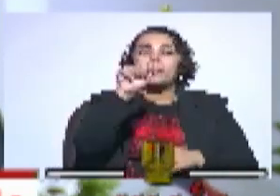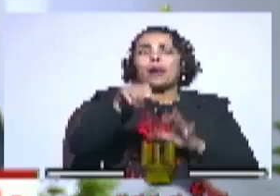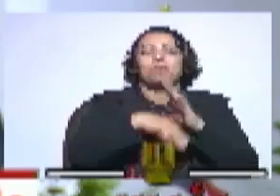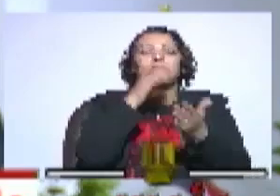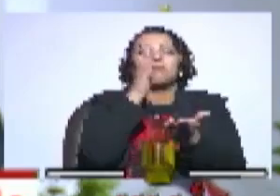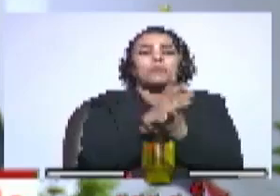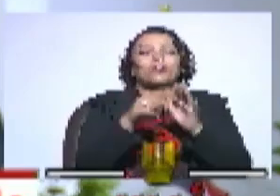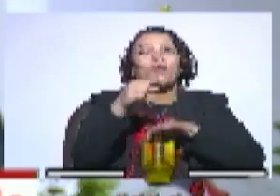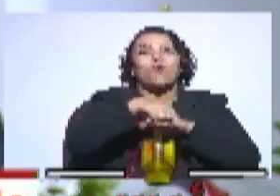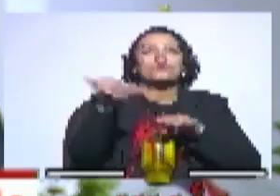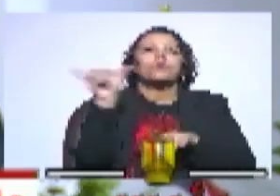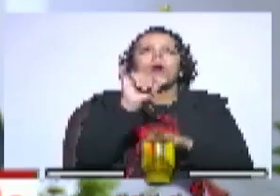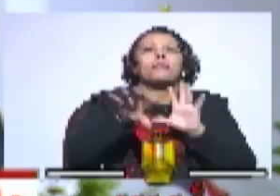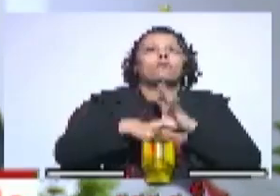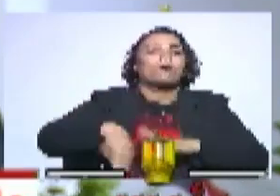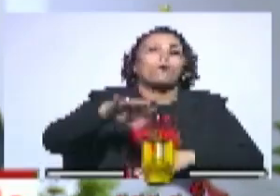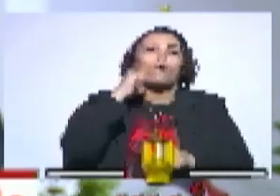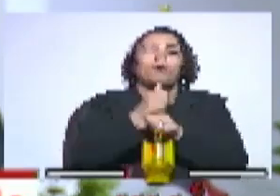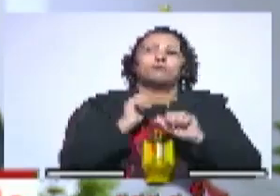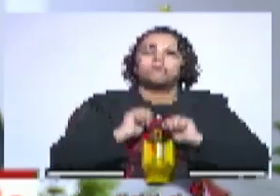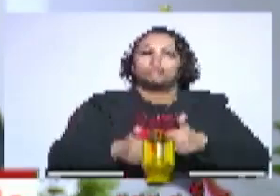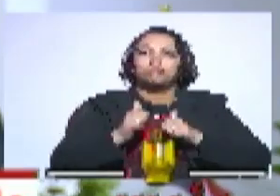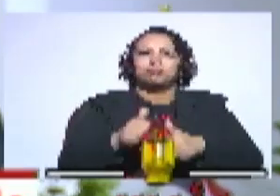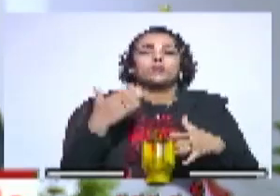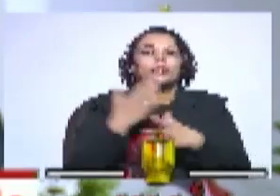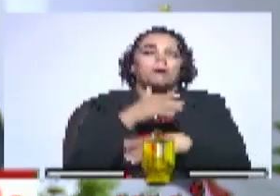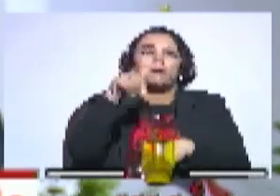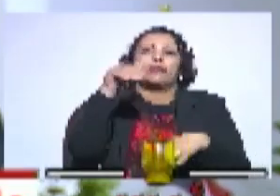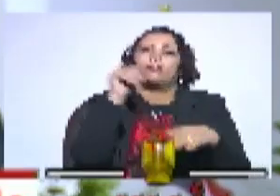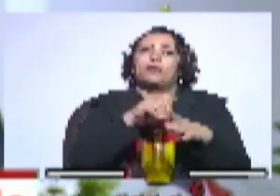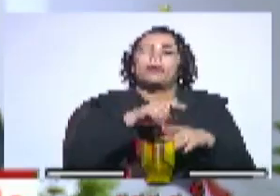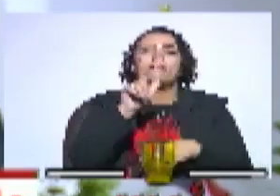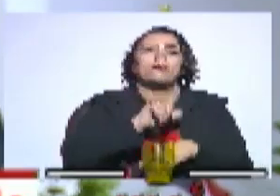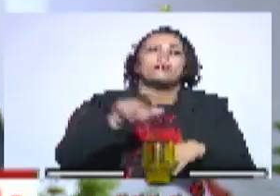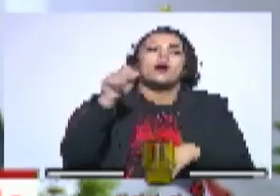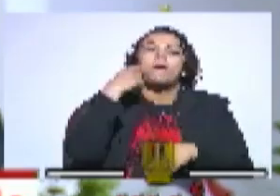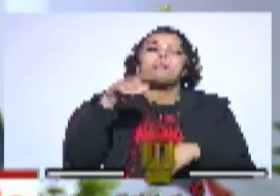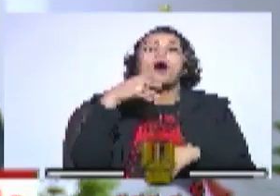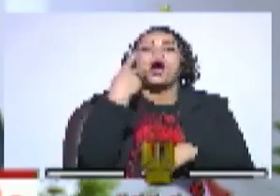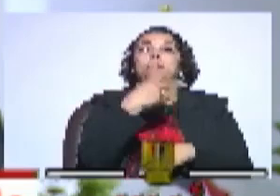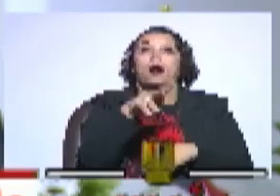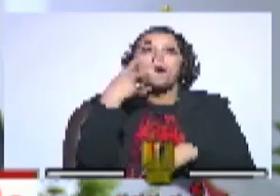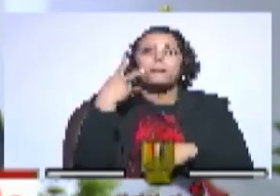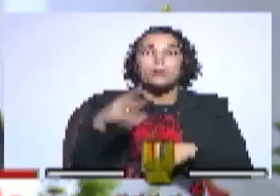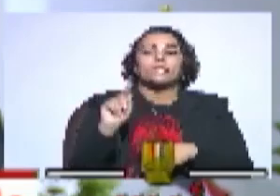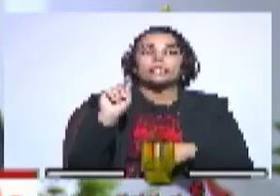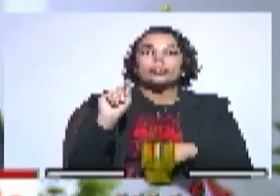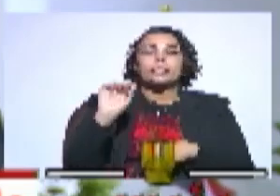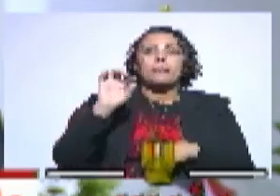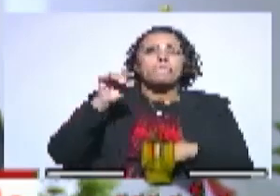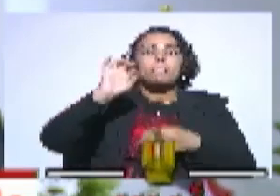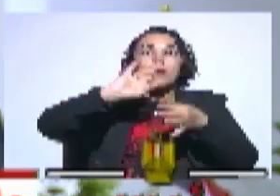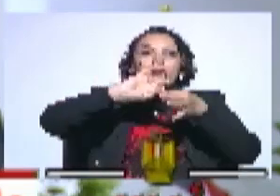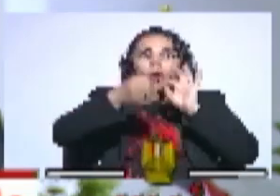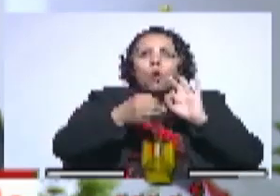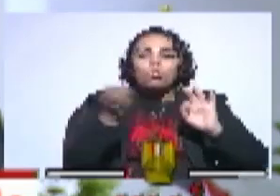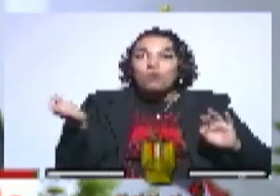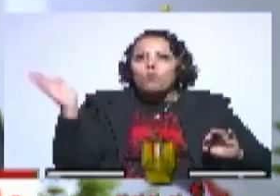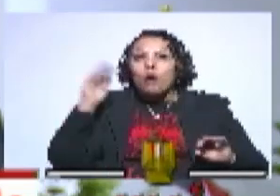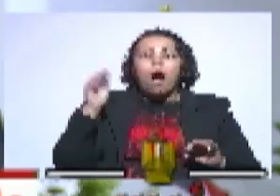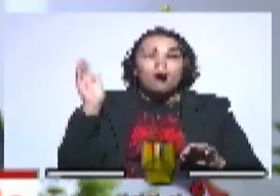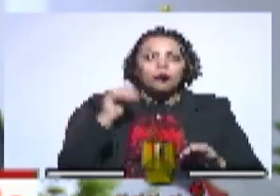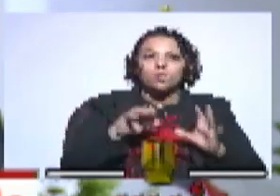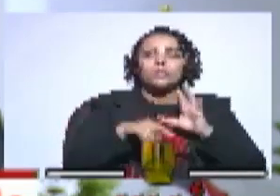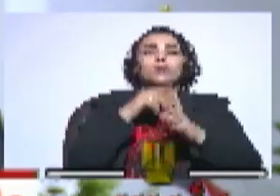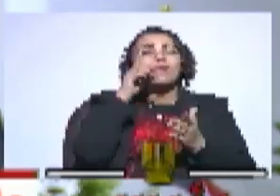كان عنصر هام في كل هذا الإقبال على الانتخابات الرئاسية، ما ينزل 44 مليون وأكتر من